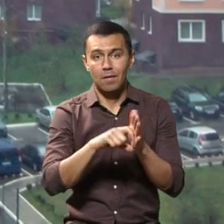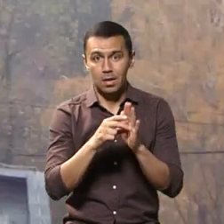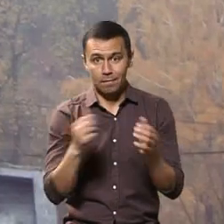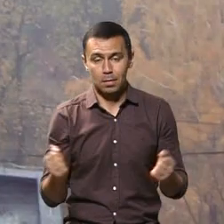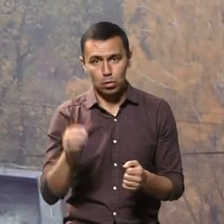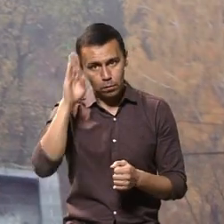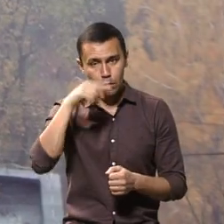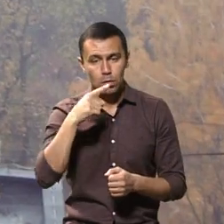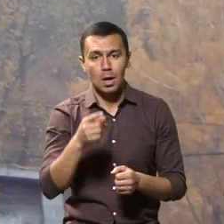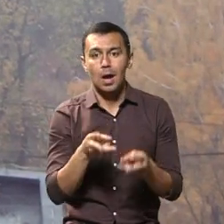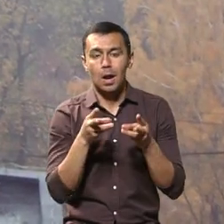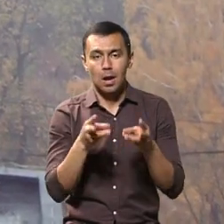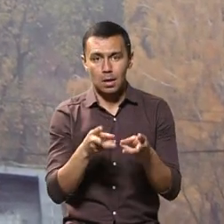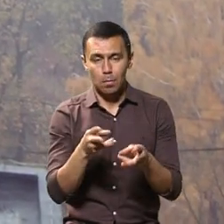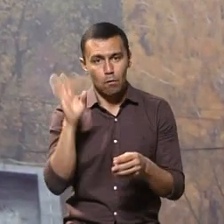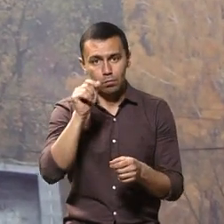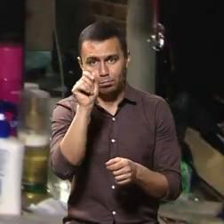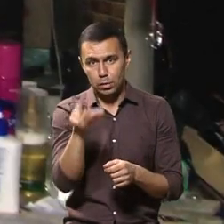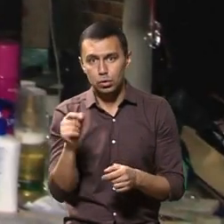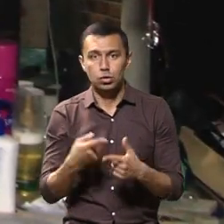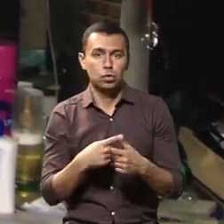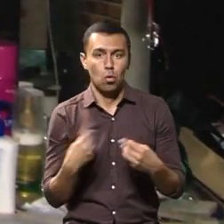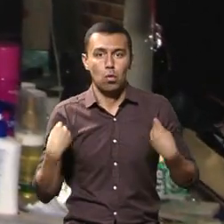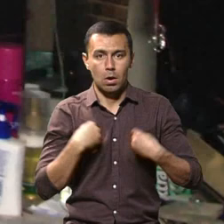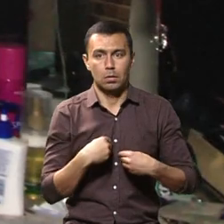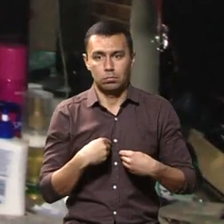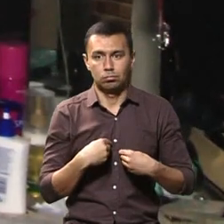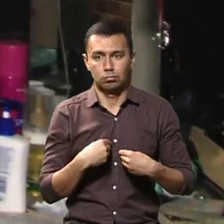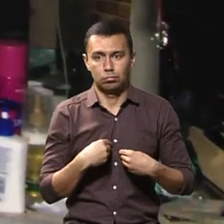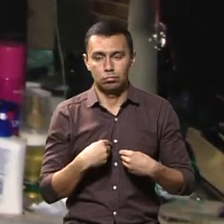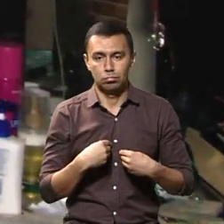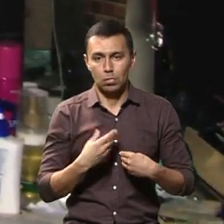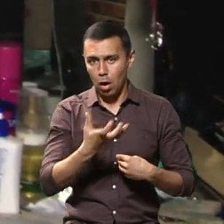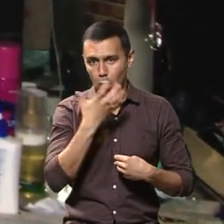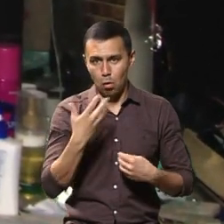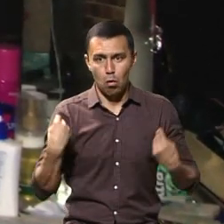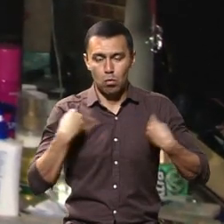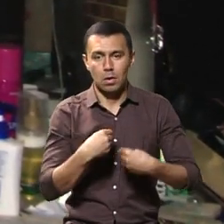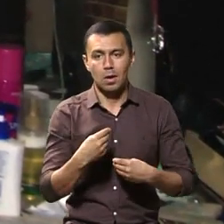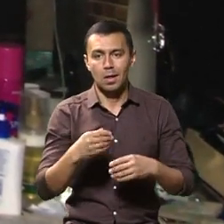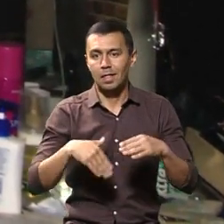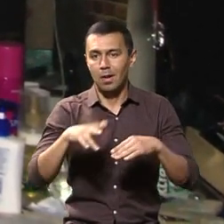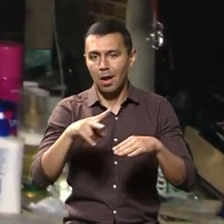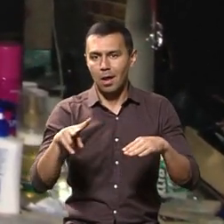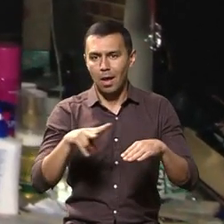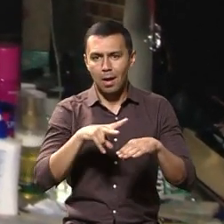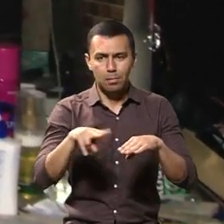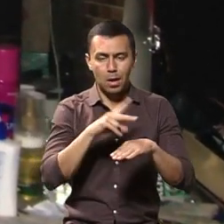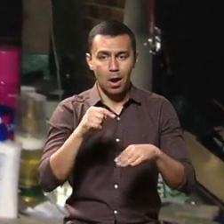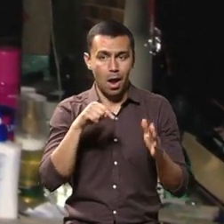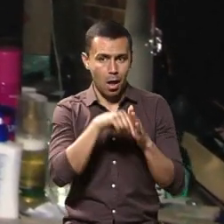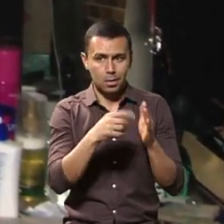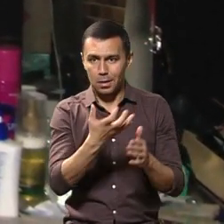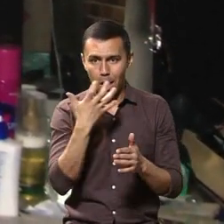чоловік каже, грітиме воду у пляшки чи одягне кожух. Злегка стрижений, але все одно в ньому тепло. А якщо він буде